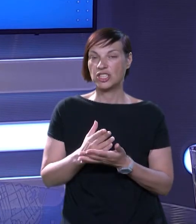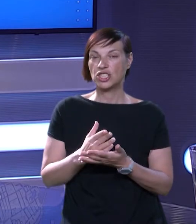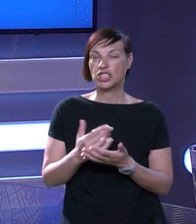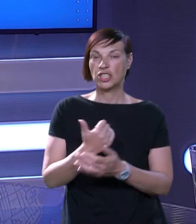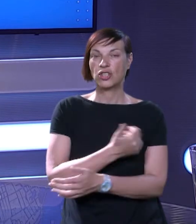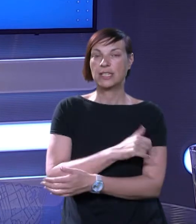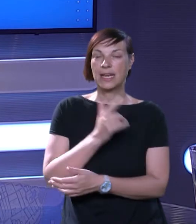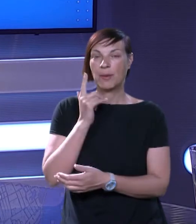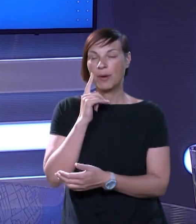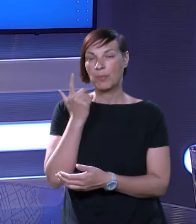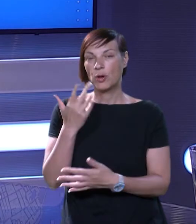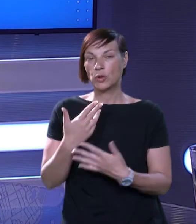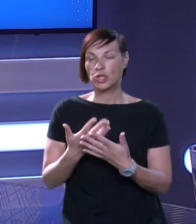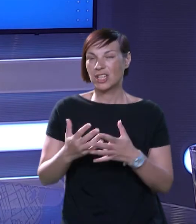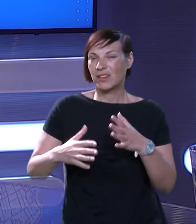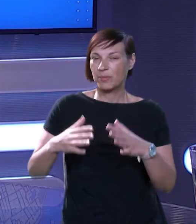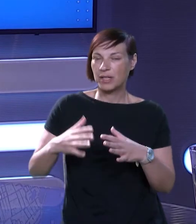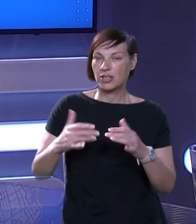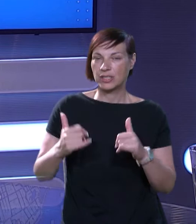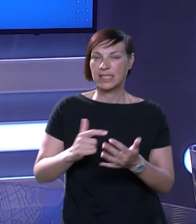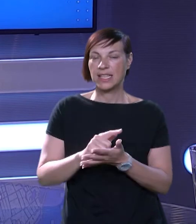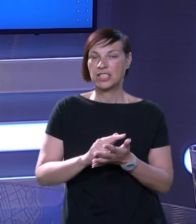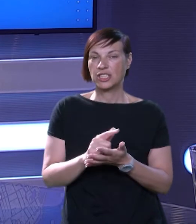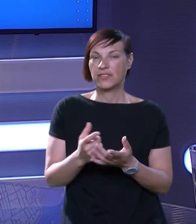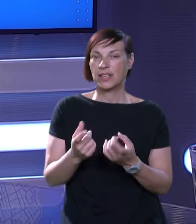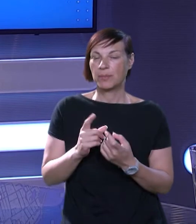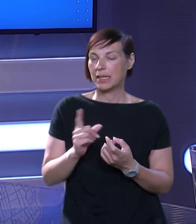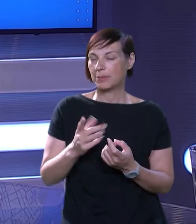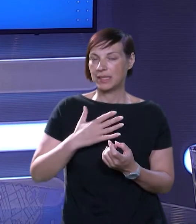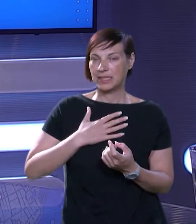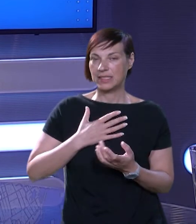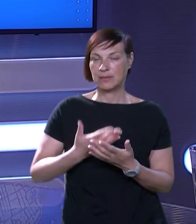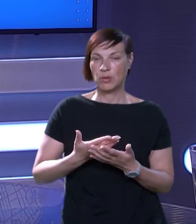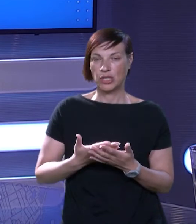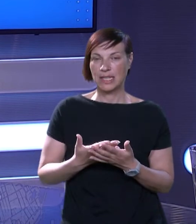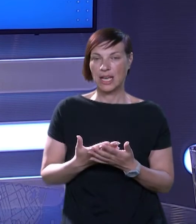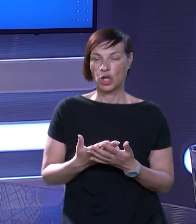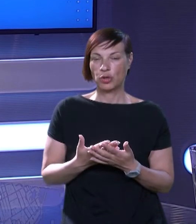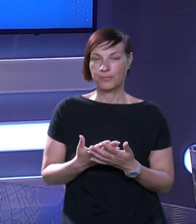godinama pokušava prilagoditi današnjem vremenu, ali mi u tome nismo tako